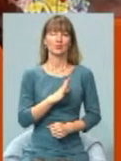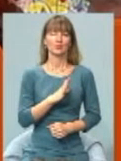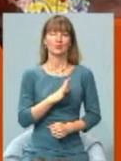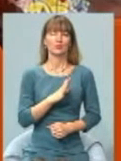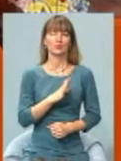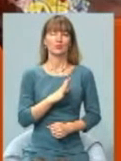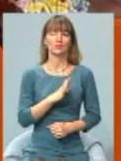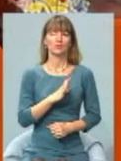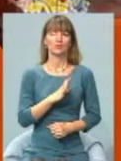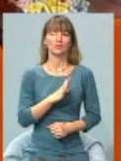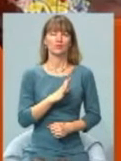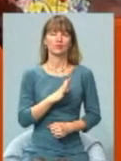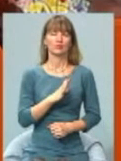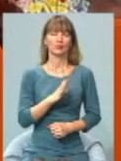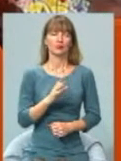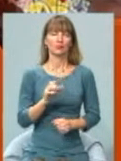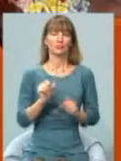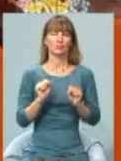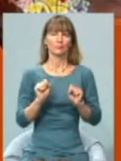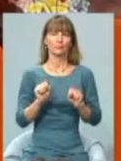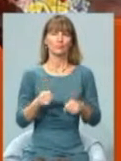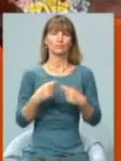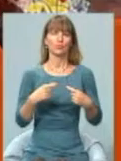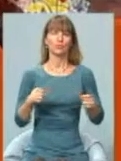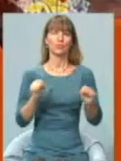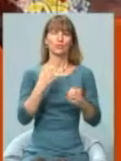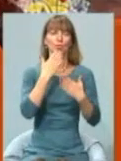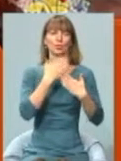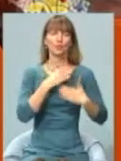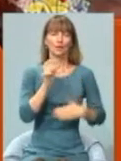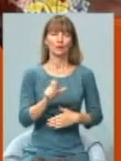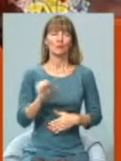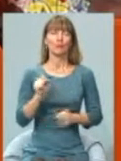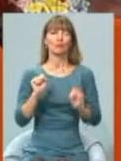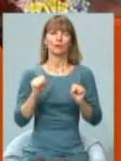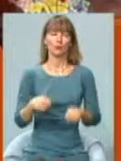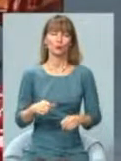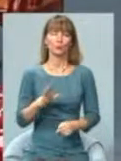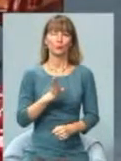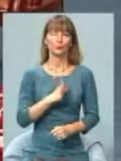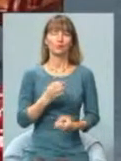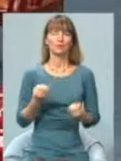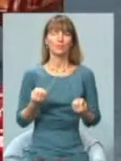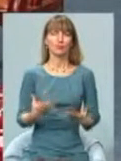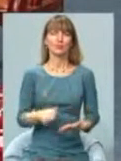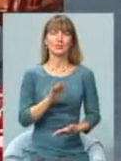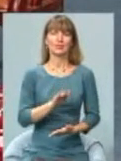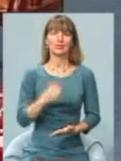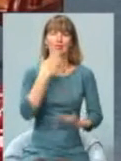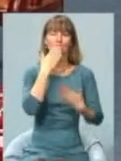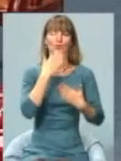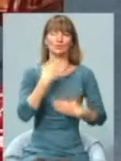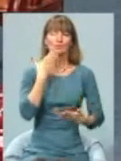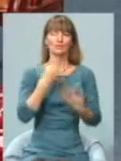Любов може проявлятися по-різному, може закохуватися люди, а можуть просто діти люблять своїх